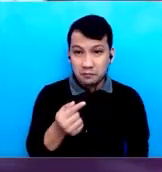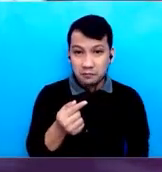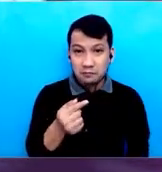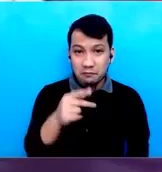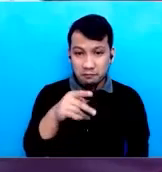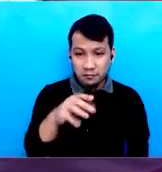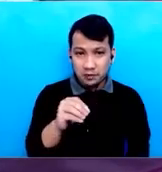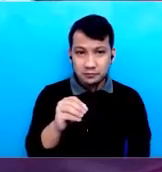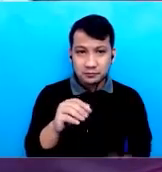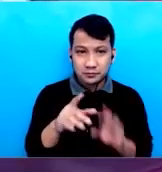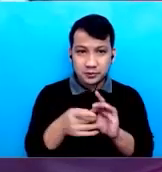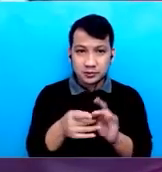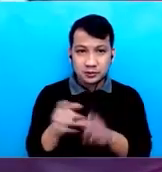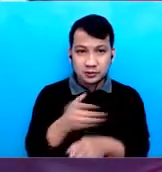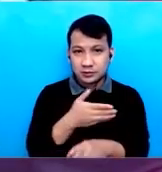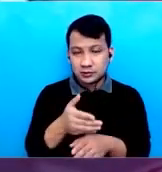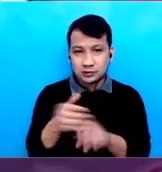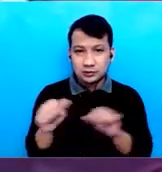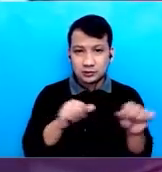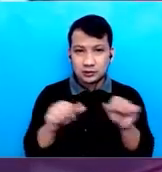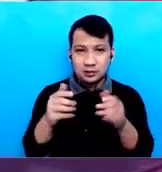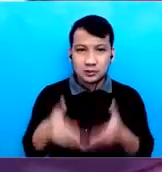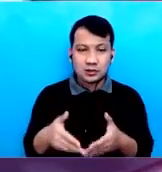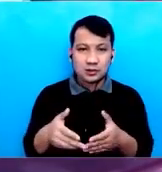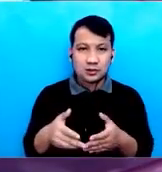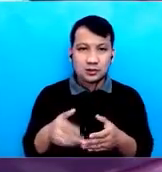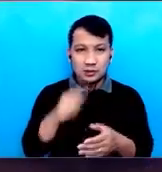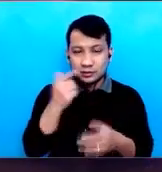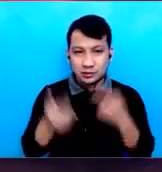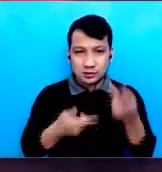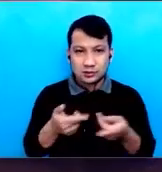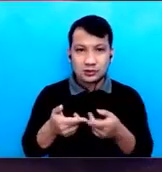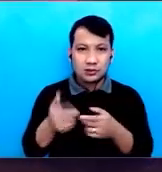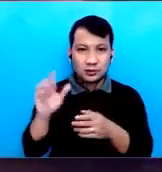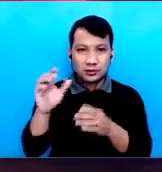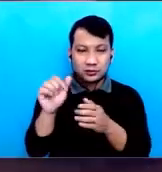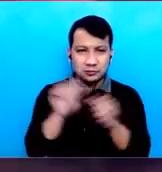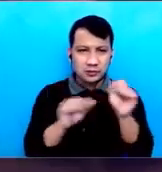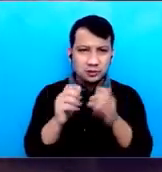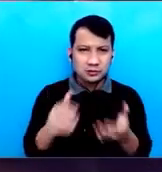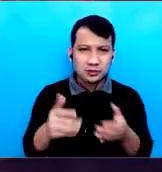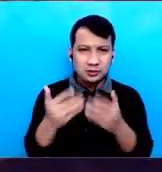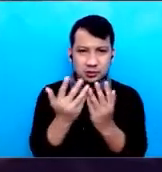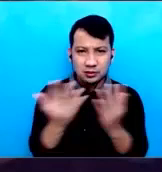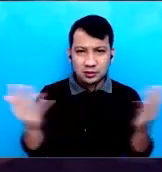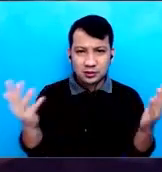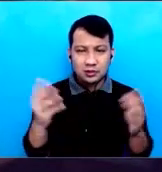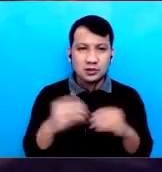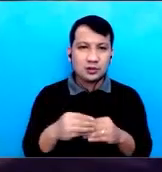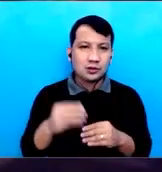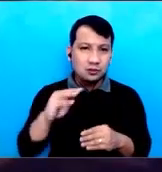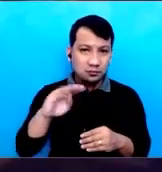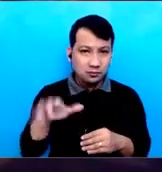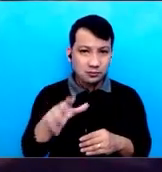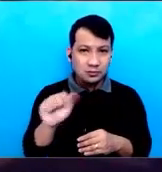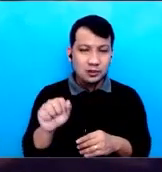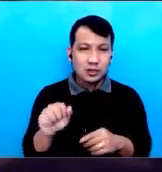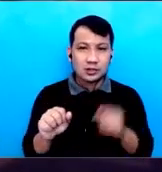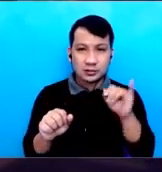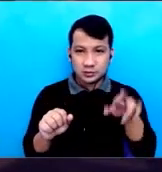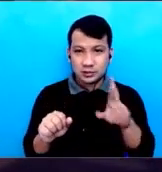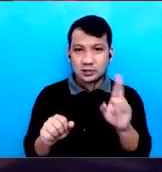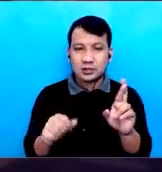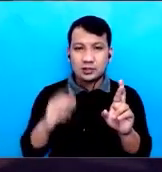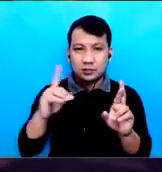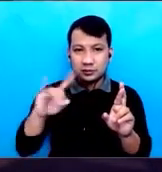Mapapanood ang singer-actor bilang guest mentor ng Talent Search. Makakahilera niya rito si Maha Salvador, JR, DJ